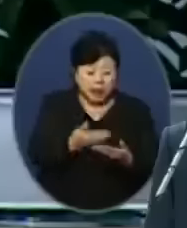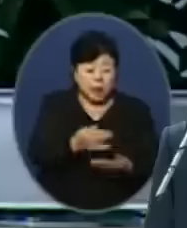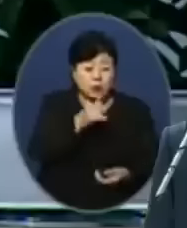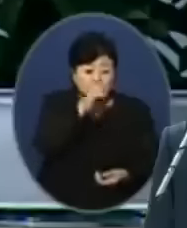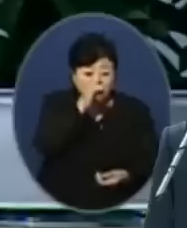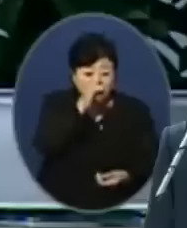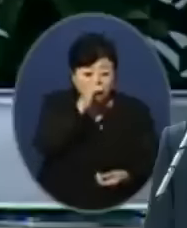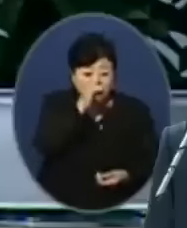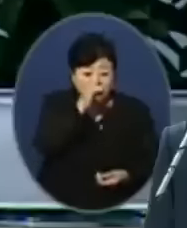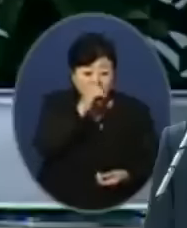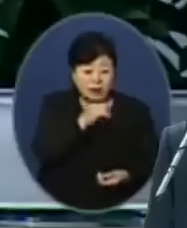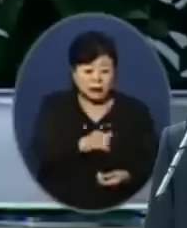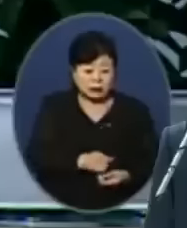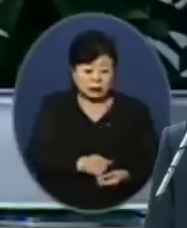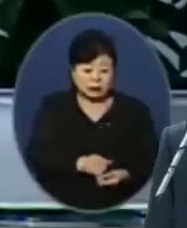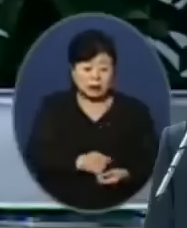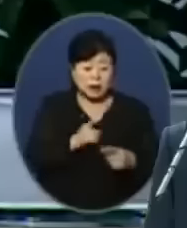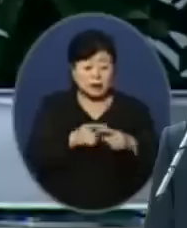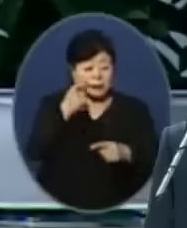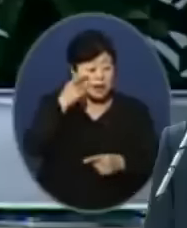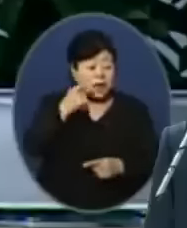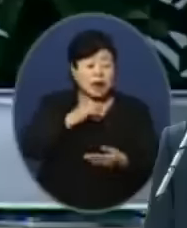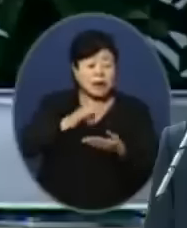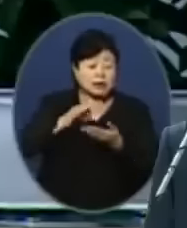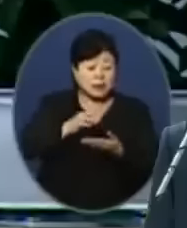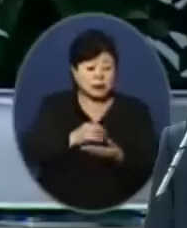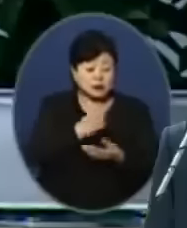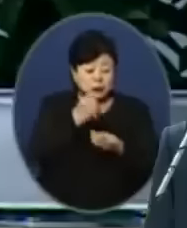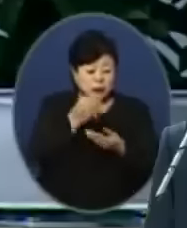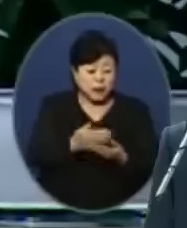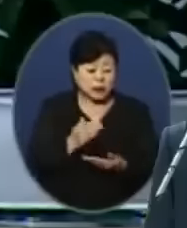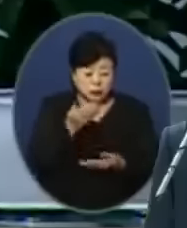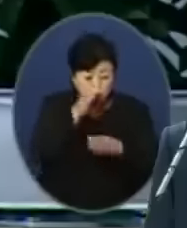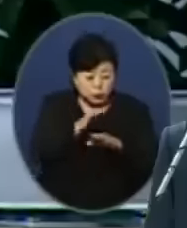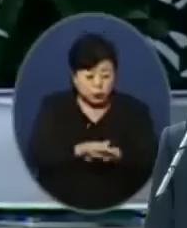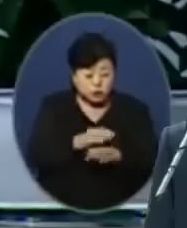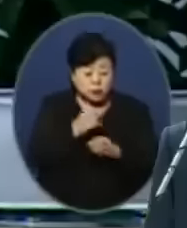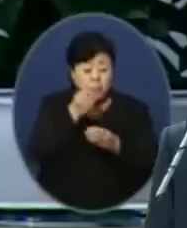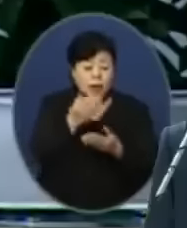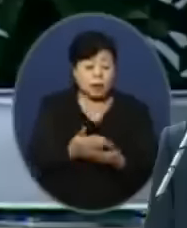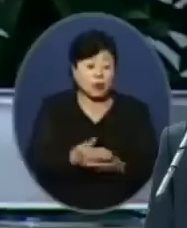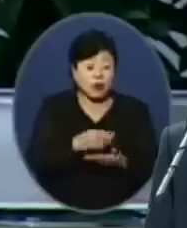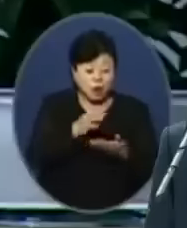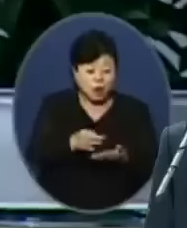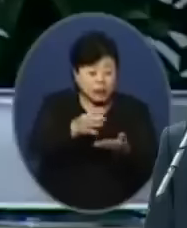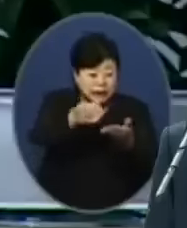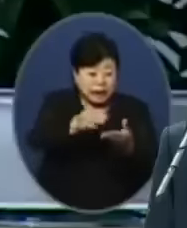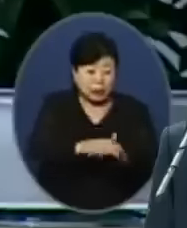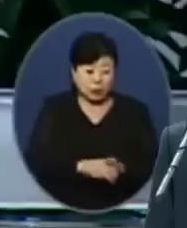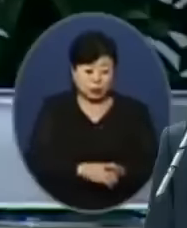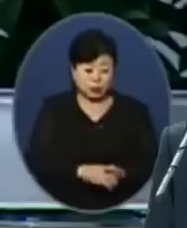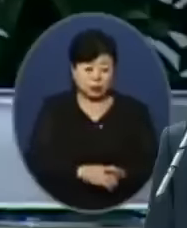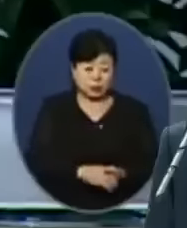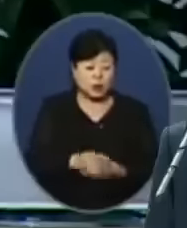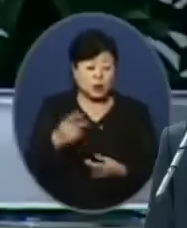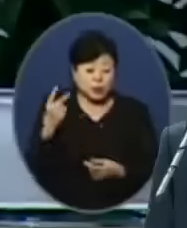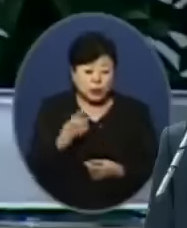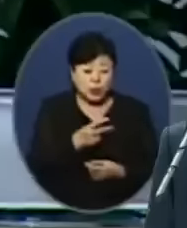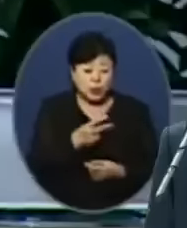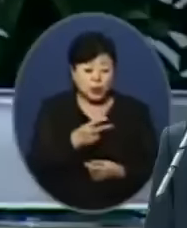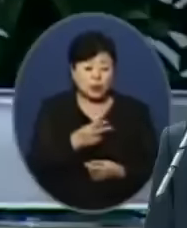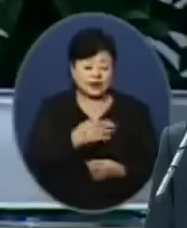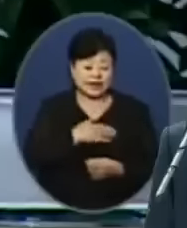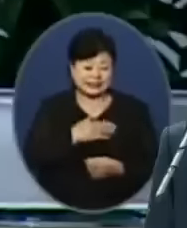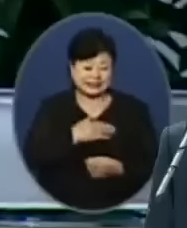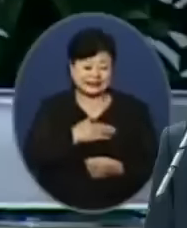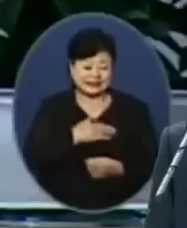있다. 긍정적으로 말하라. 그러면 성도들이 축복을 받게 되고 헌금을 하게 된다. 그리고